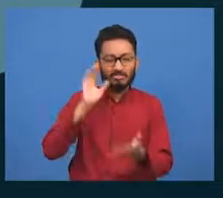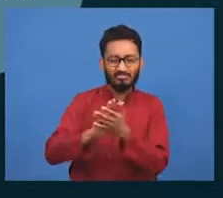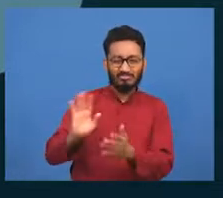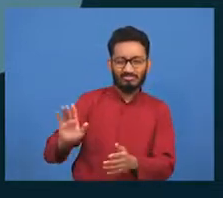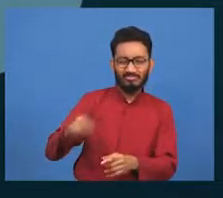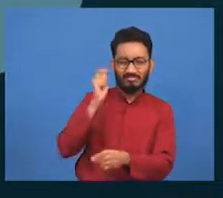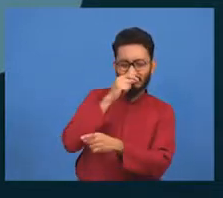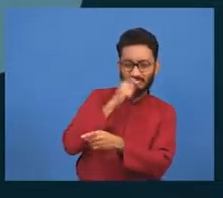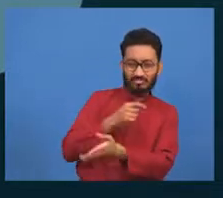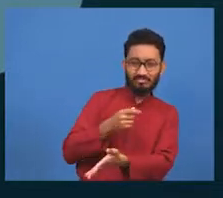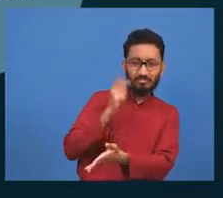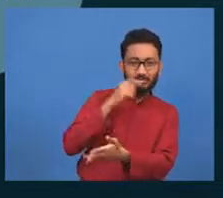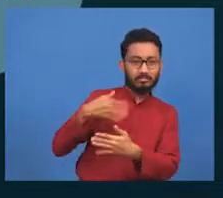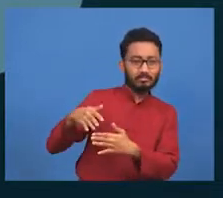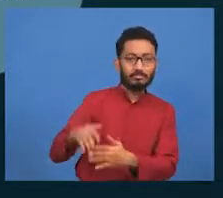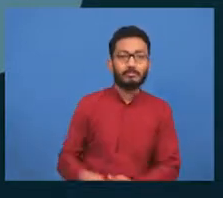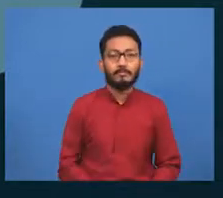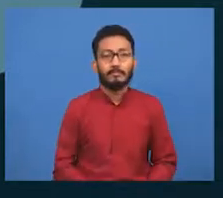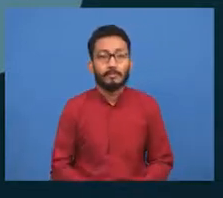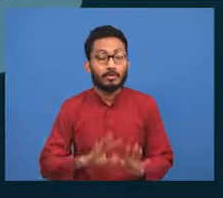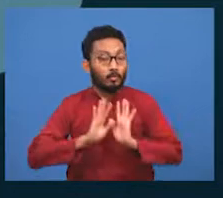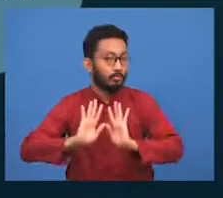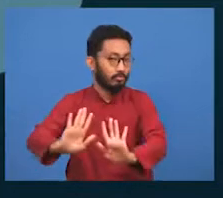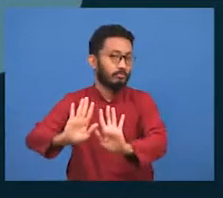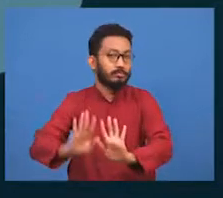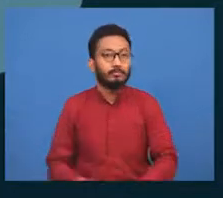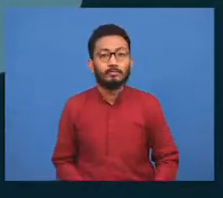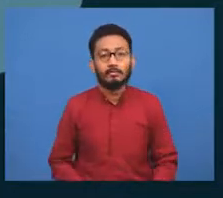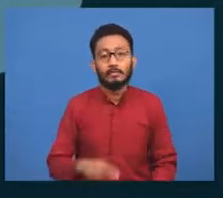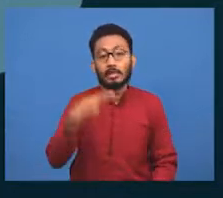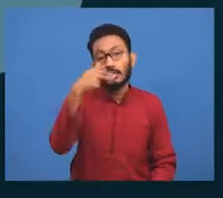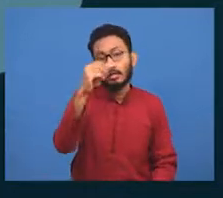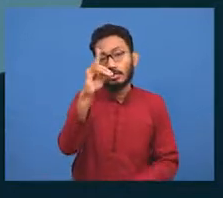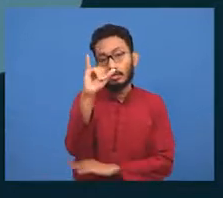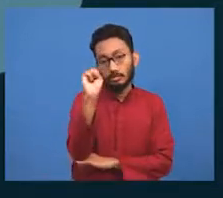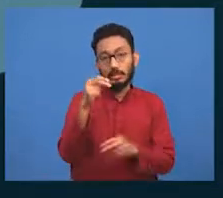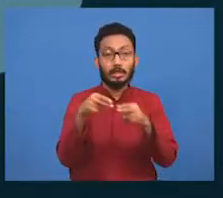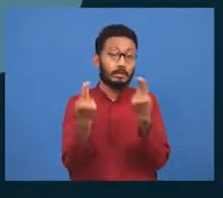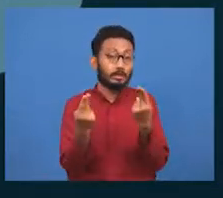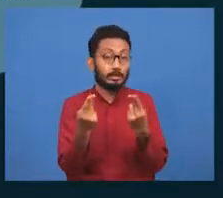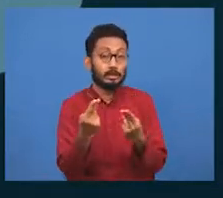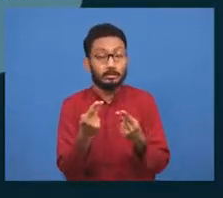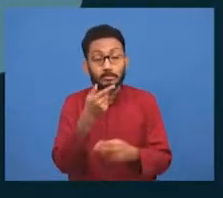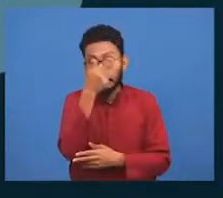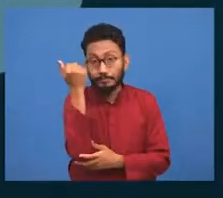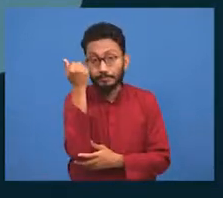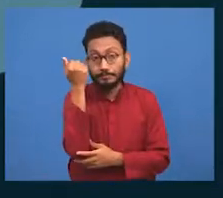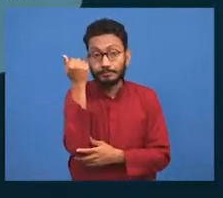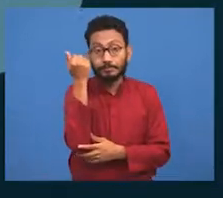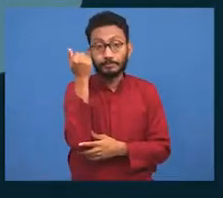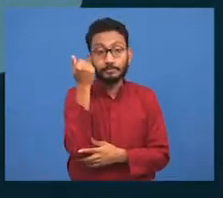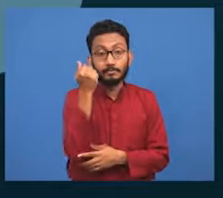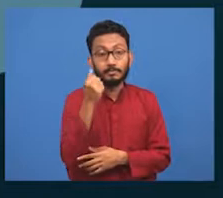ringkas, tetapi mereka tetap menolak hadis sebagai pegangan mereka, menyebabkan mereka membuat